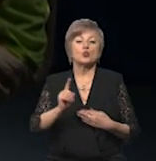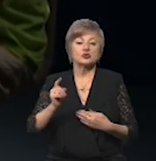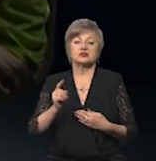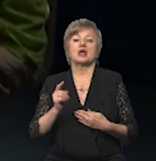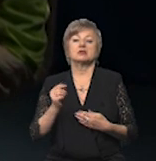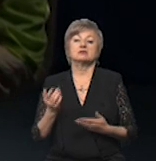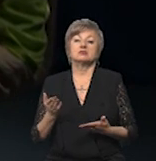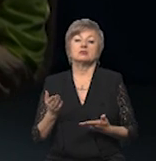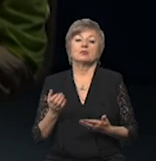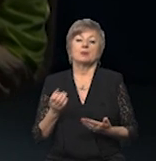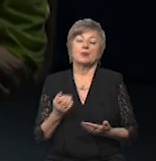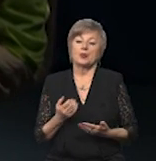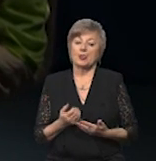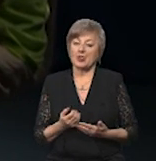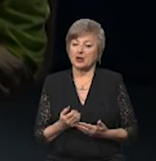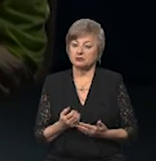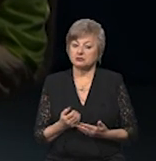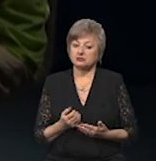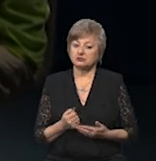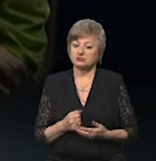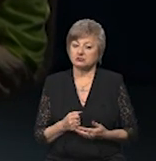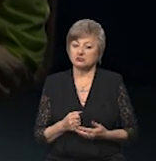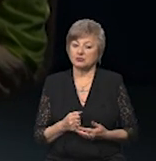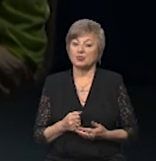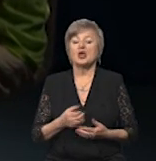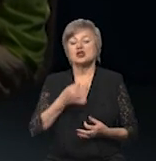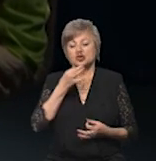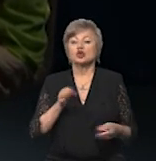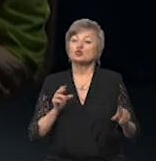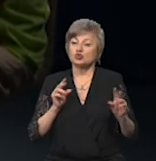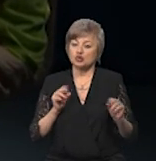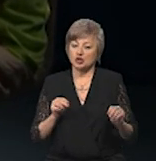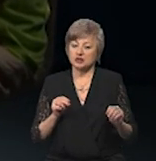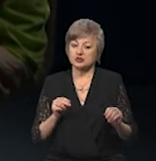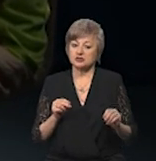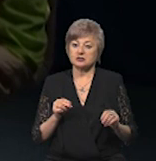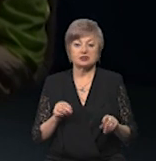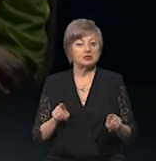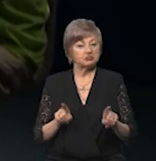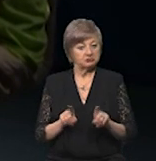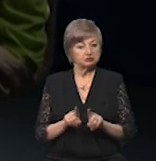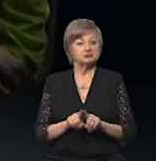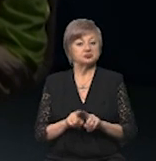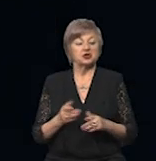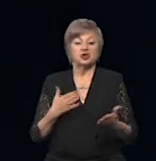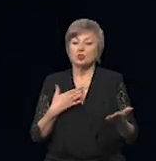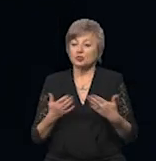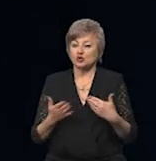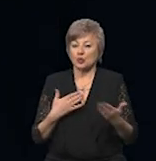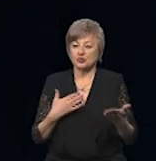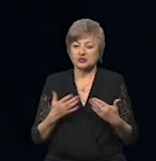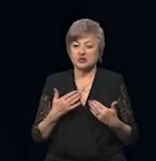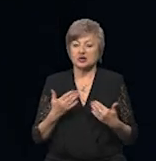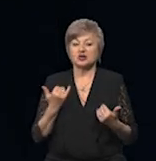і «Магія масок». Так. Скажу чесно, відчуття таке, ніби спілкуюся з Індіаною Джонсом.